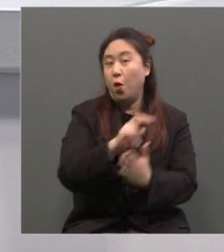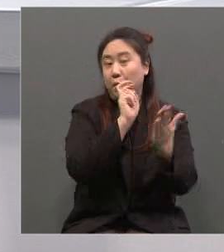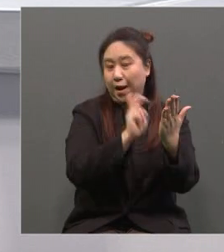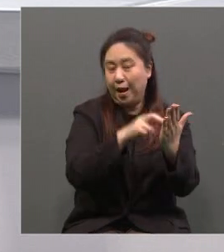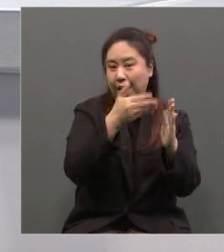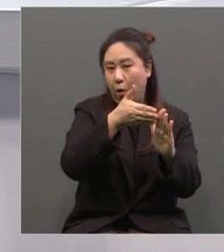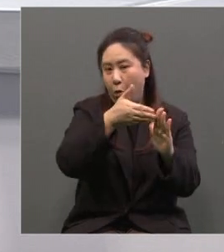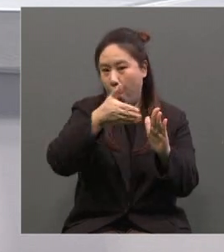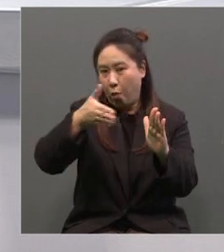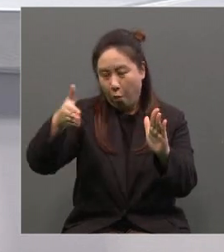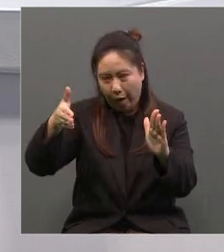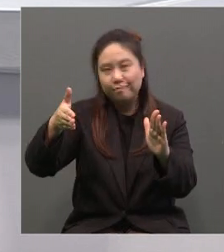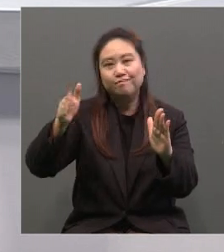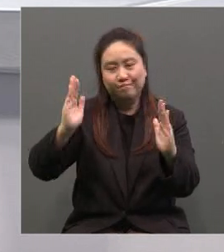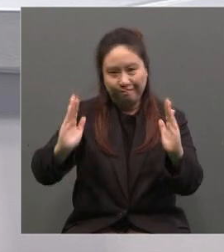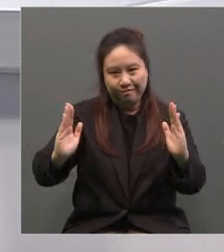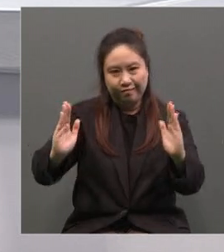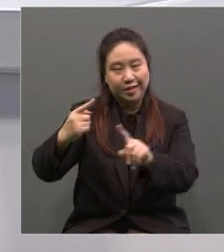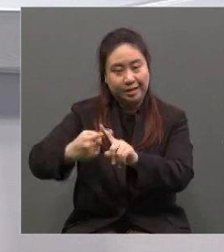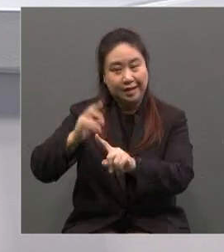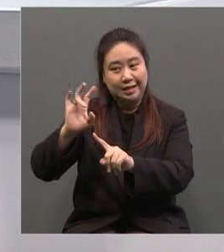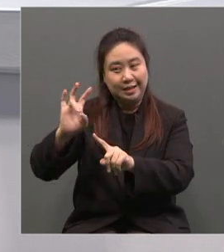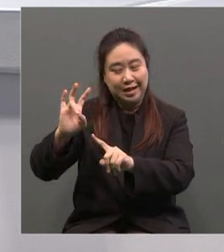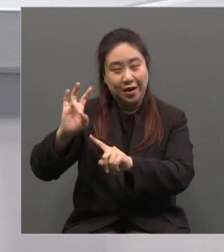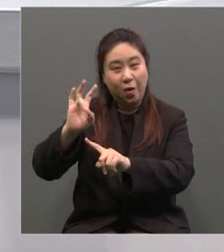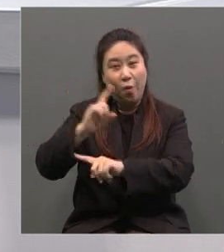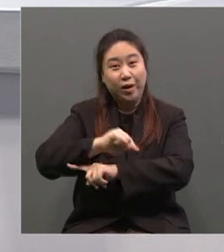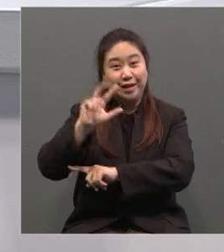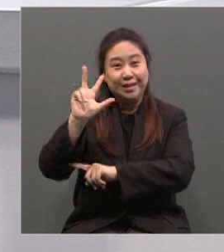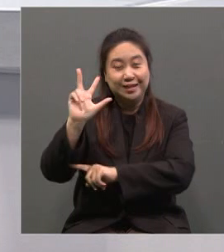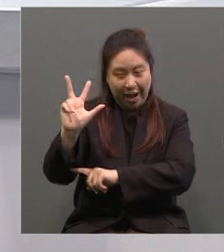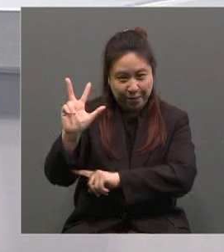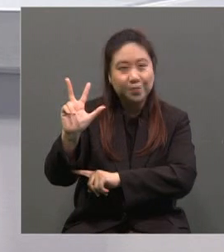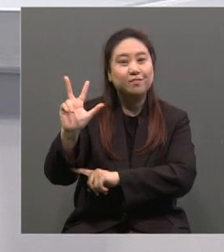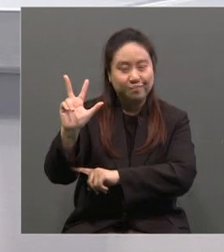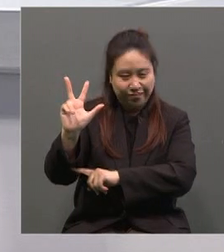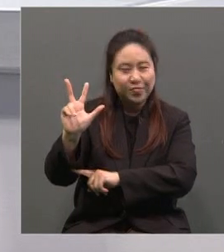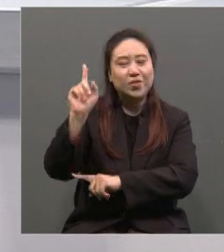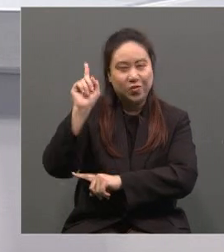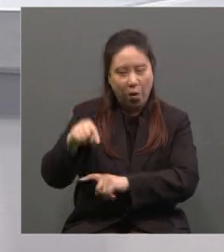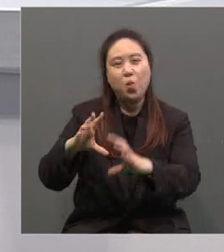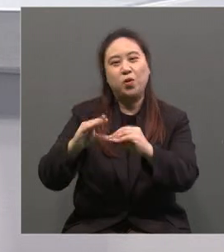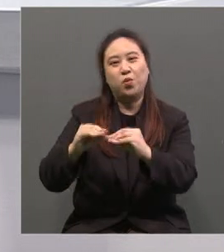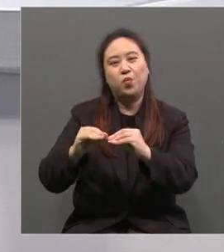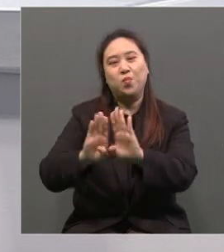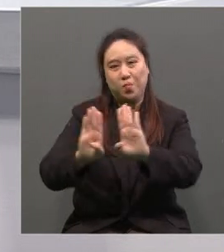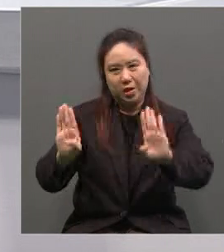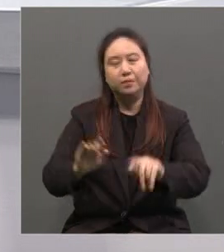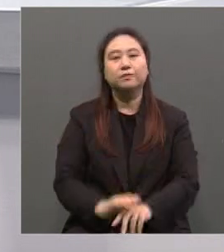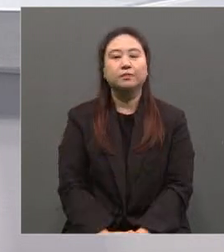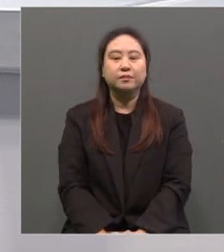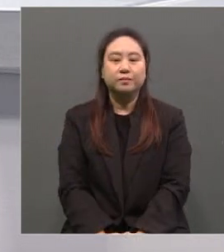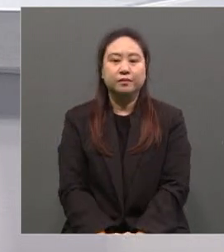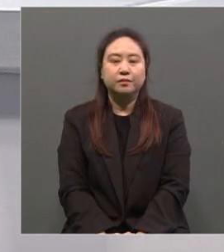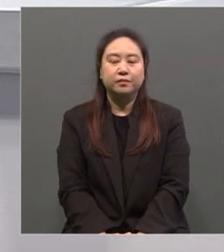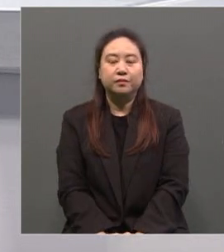วันใช่ไหมคะ 3กรกฎาคม กรกฎาคม ครับ ก็จะต้องมีการเปิดประชุมสภาใช่ไหมคะ โอ้กร